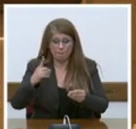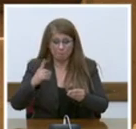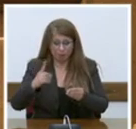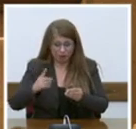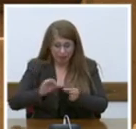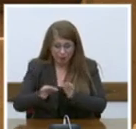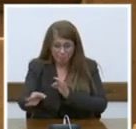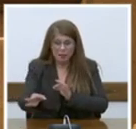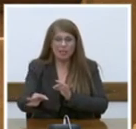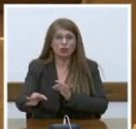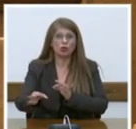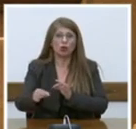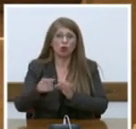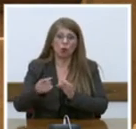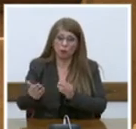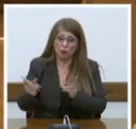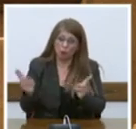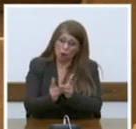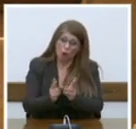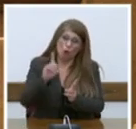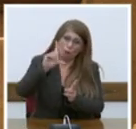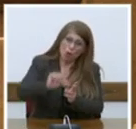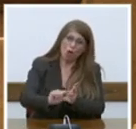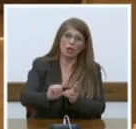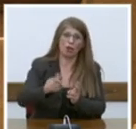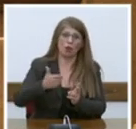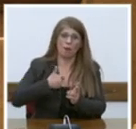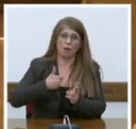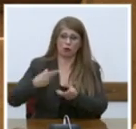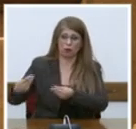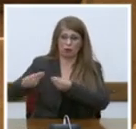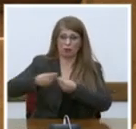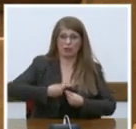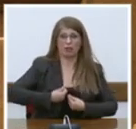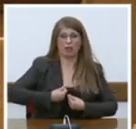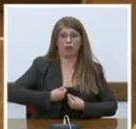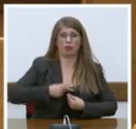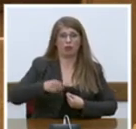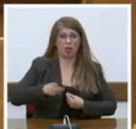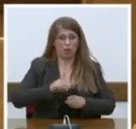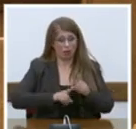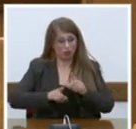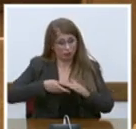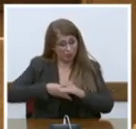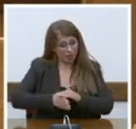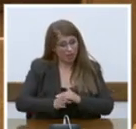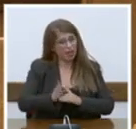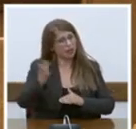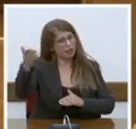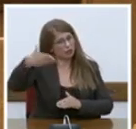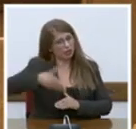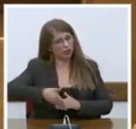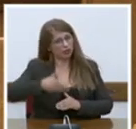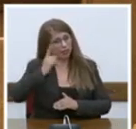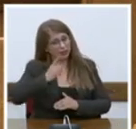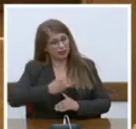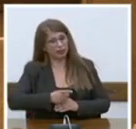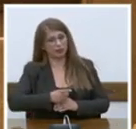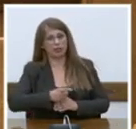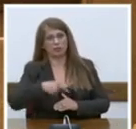μας από αυτή που παραλάβαμε. Χρωστάμε σ' όσους πέρασαν, θα έρθουνε, θα περάσουν, κριτές θα μας δικάσουν